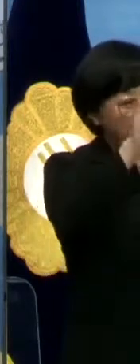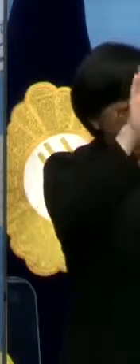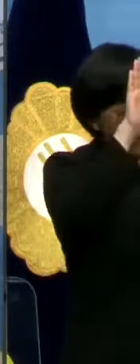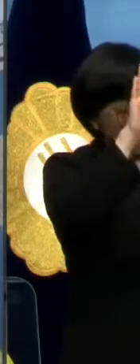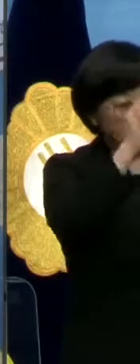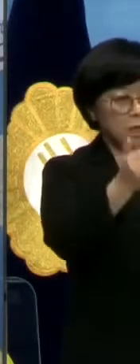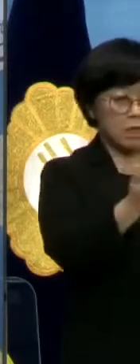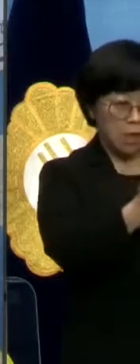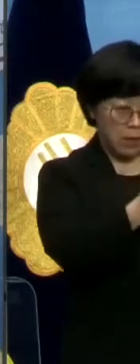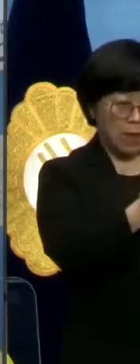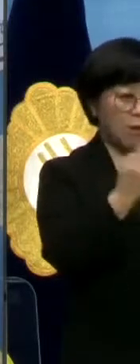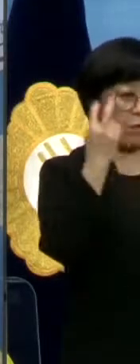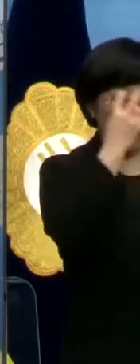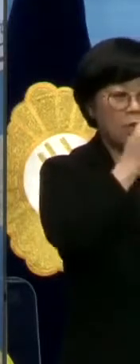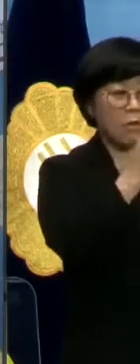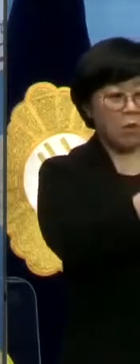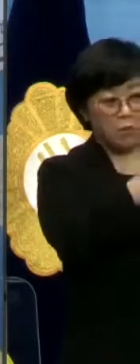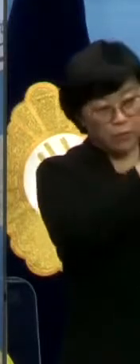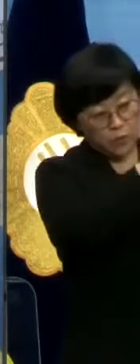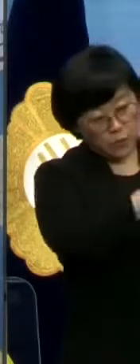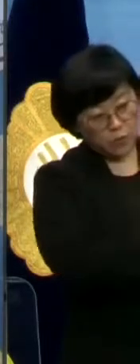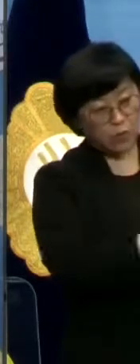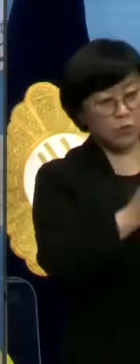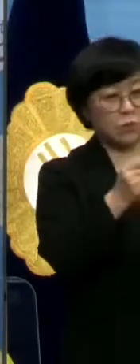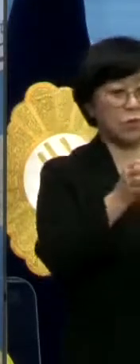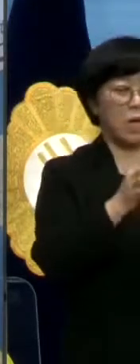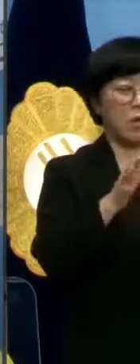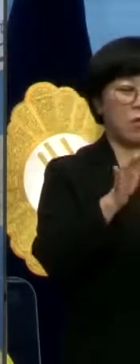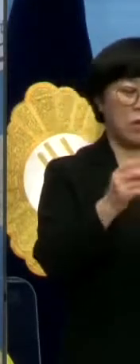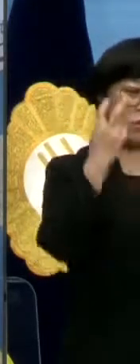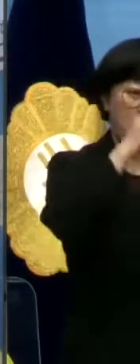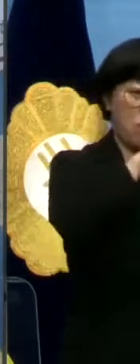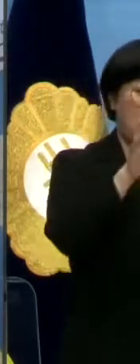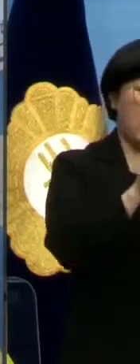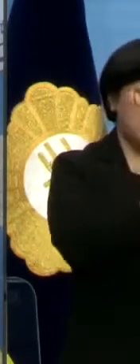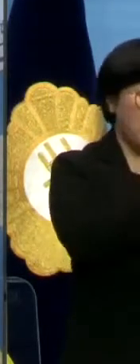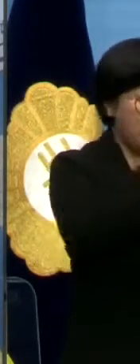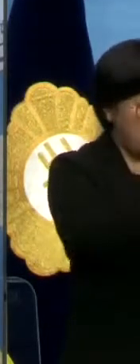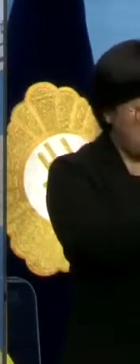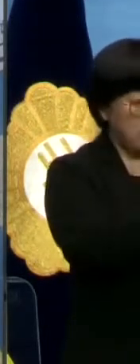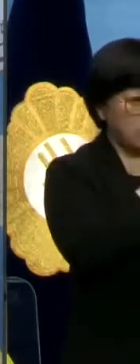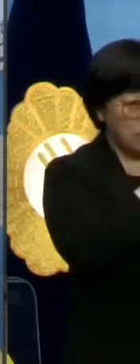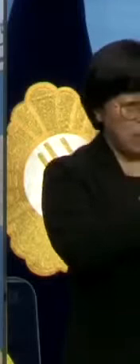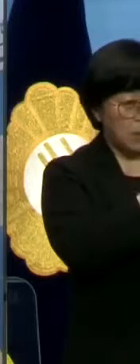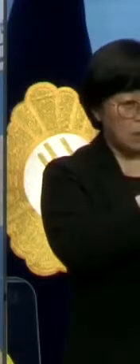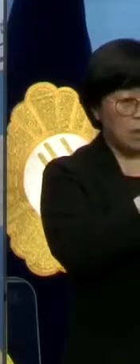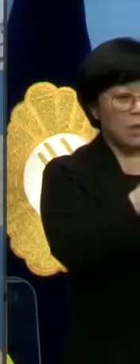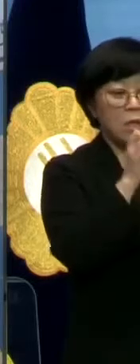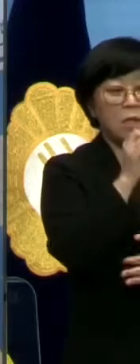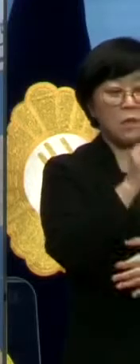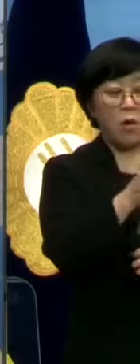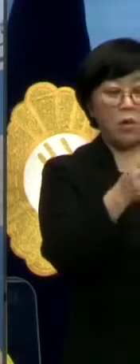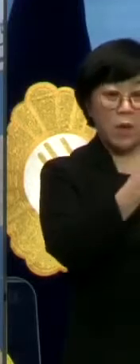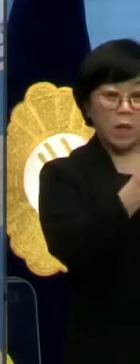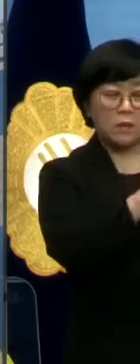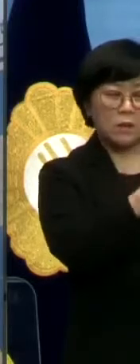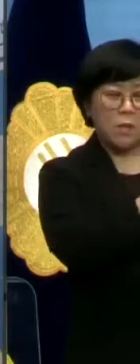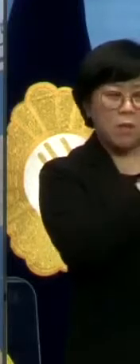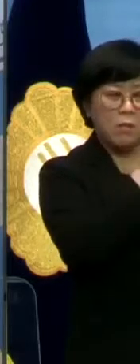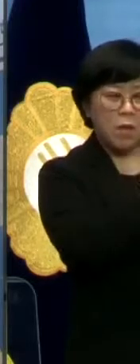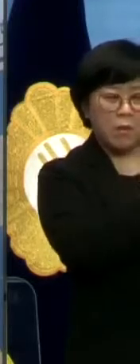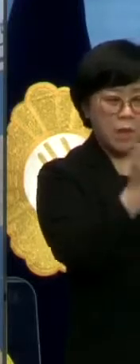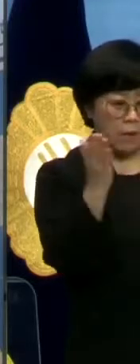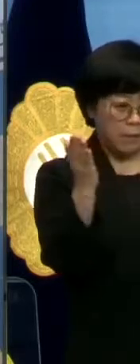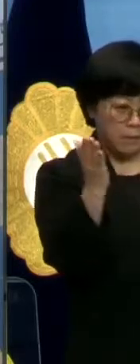및 관리에 관한 법률, 소상공인 보호 및 지원에 관한 법률 등 여당에서 내놓은 특별법의